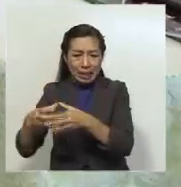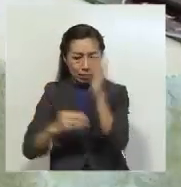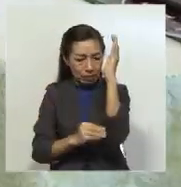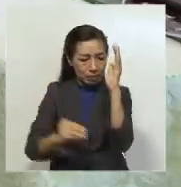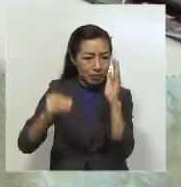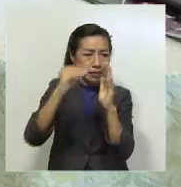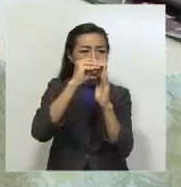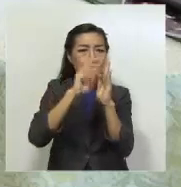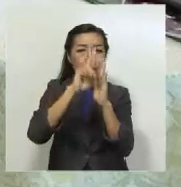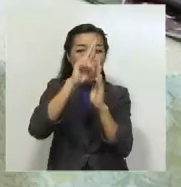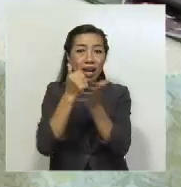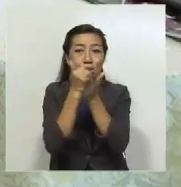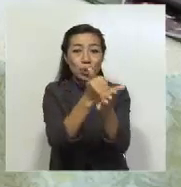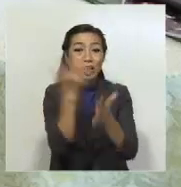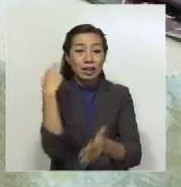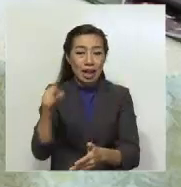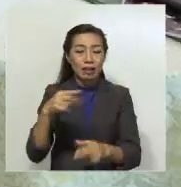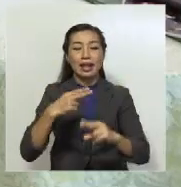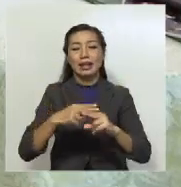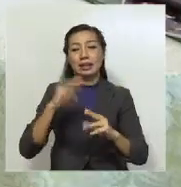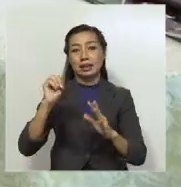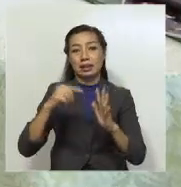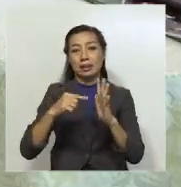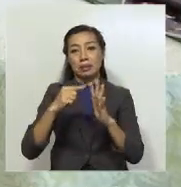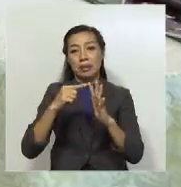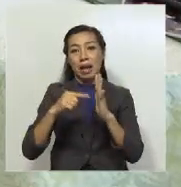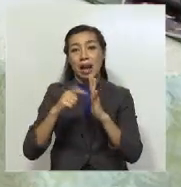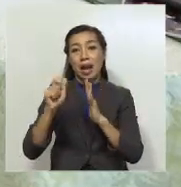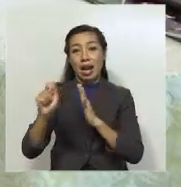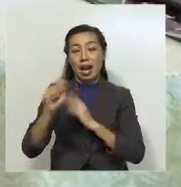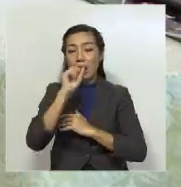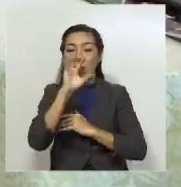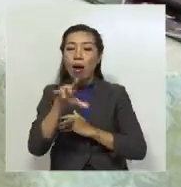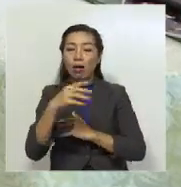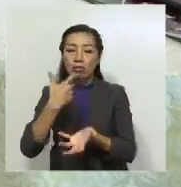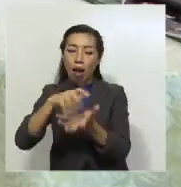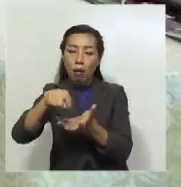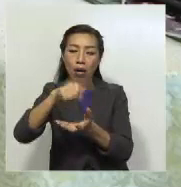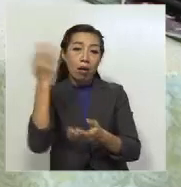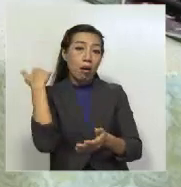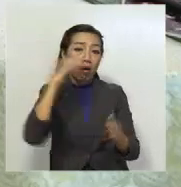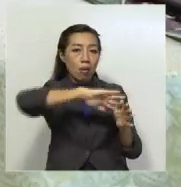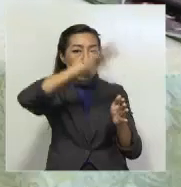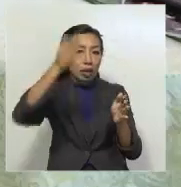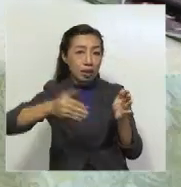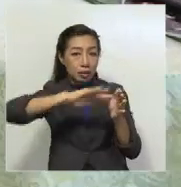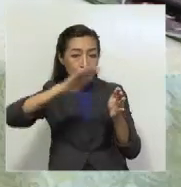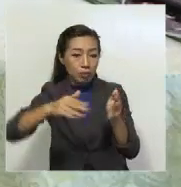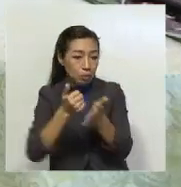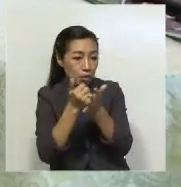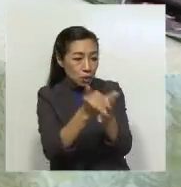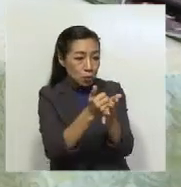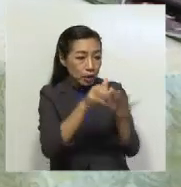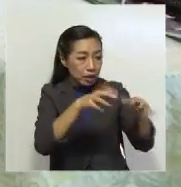ก็คุณมะแอนนะครับก็เล่าให้ฟังนะครับว่าชีวิตเนี่ยหลังจากเสร็จสิ้นภารกิจการช่วยเหลือทีมหมูป่าแล้วเนี่ย